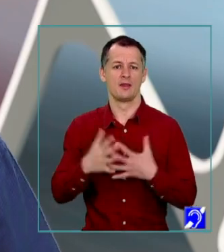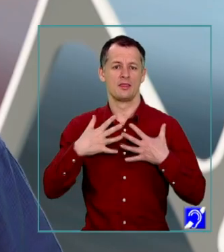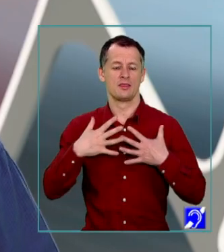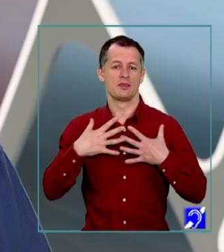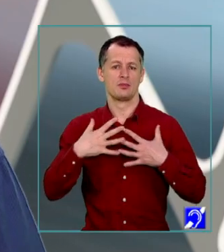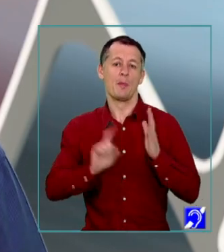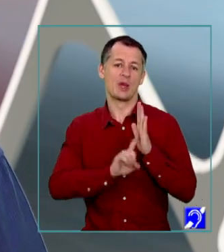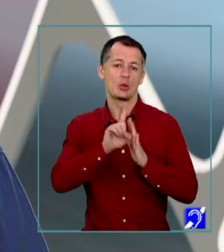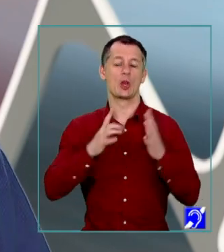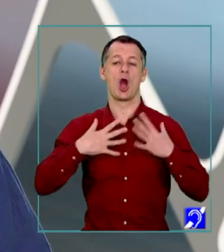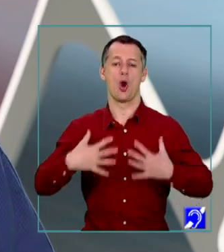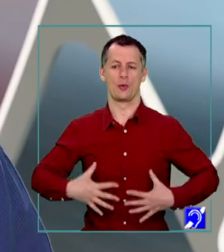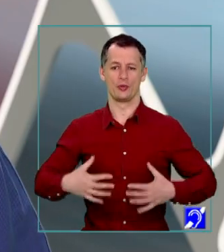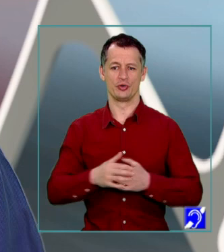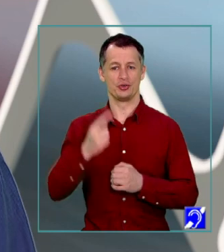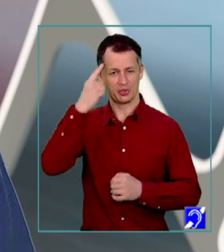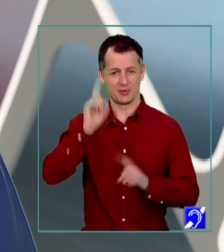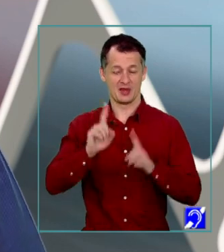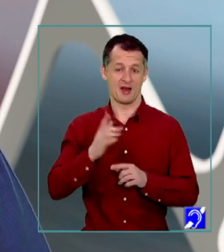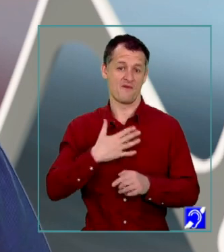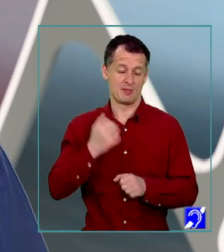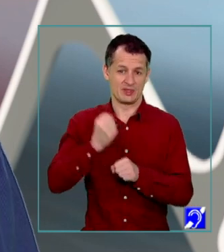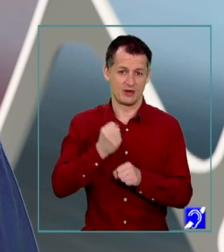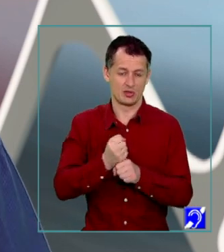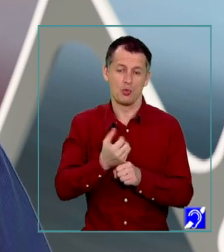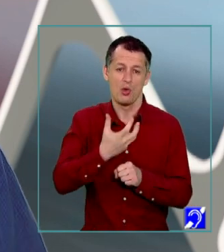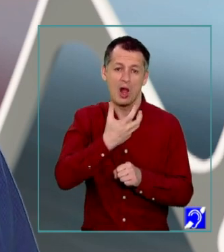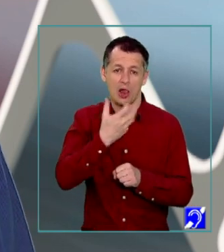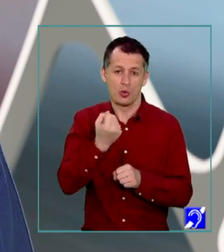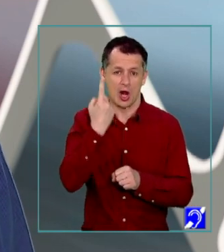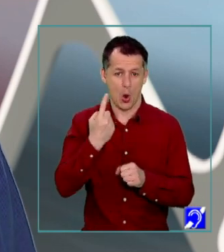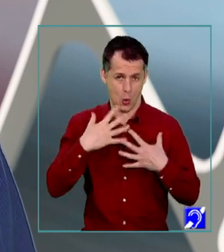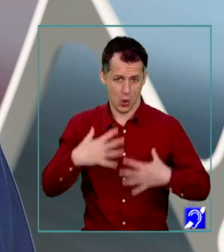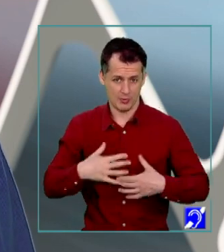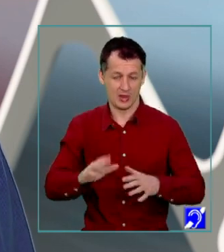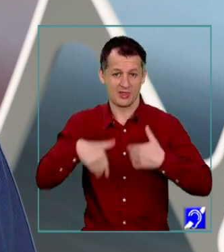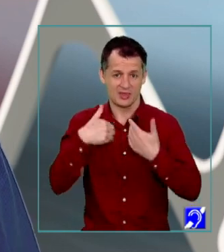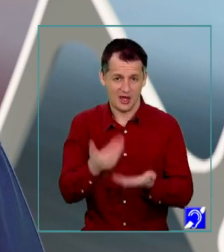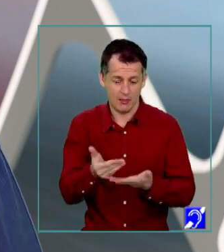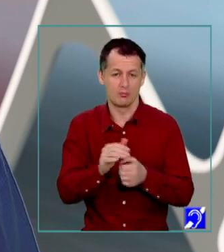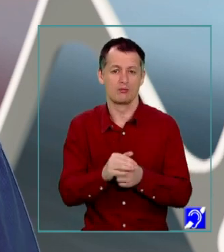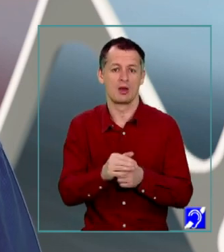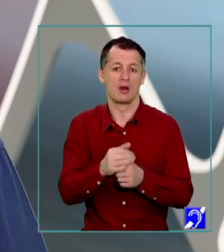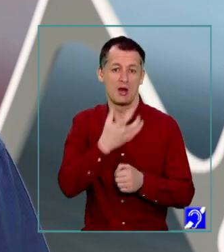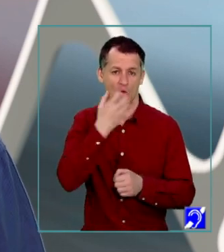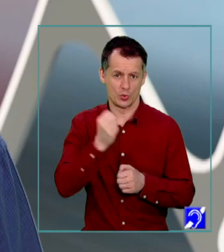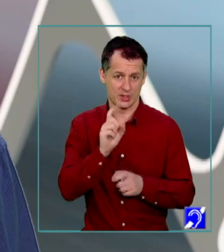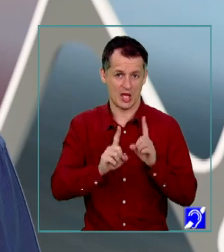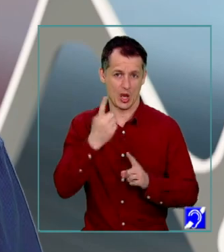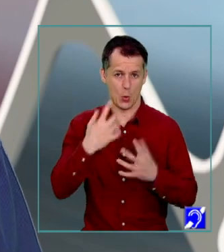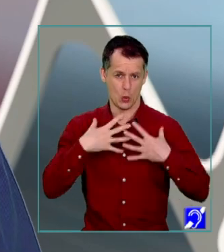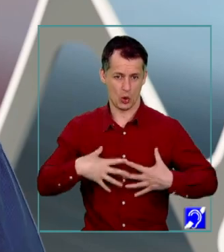că dacă dorim să încălzim un corp, îi transmitem căldură. Dacă un